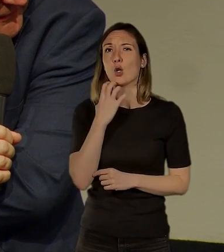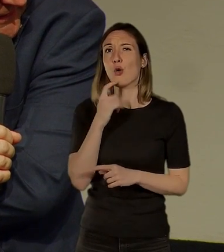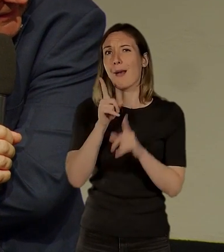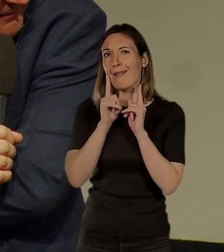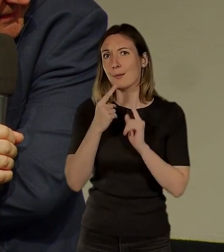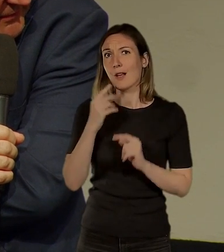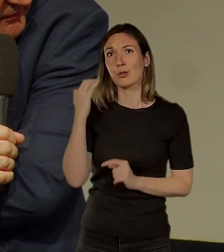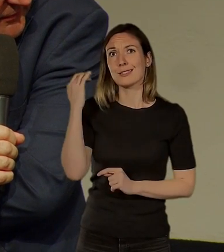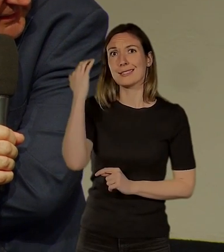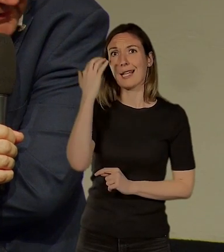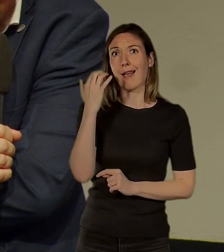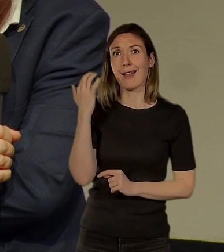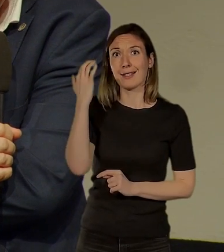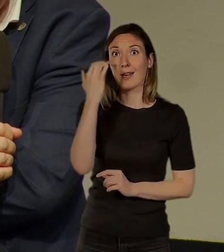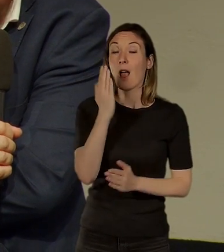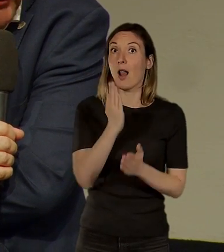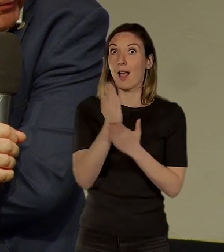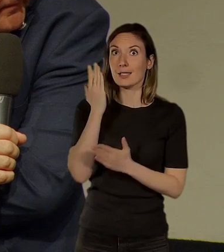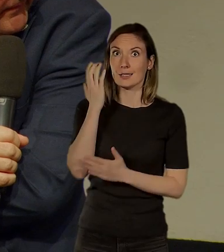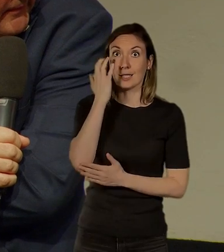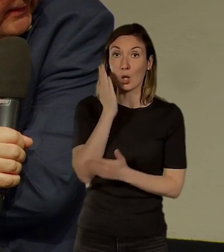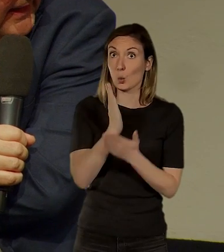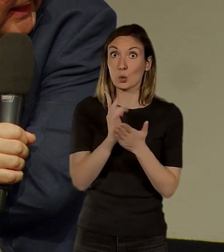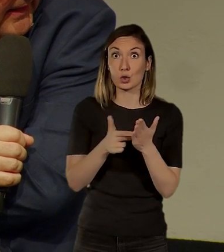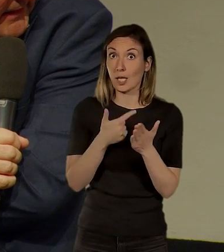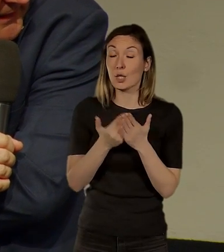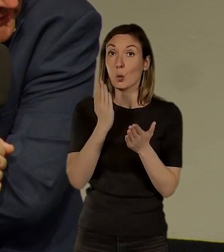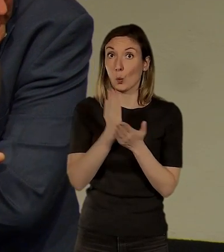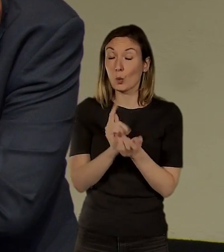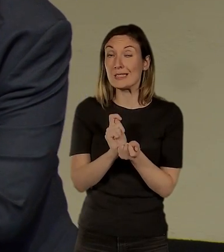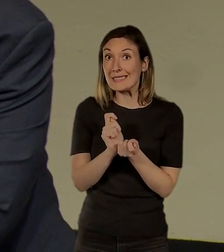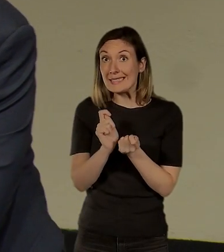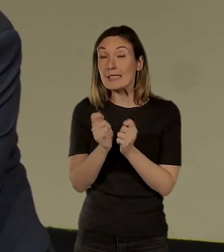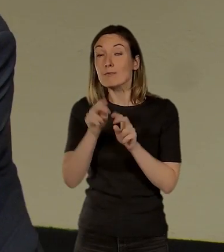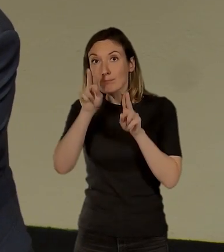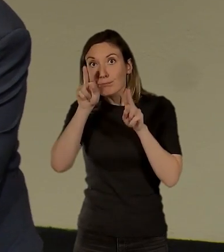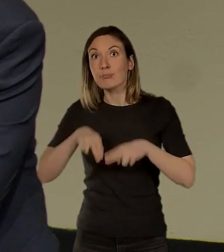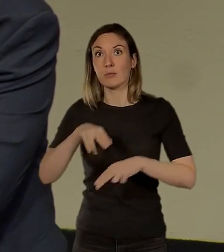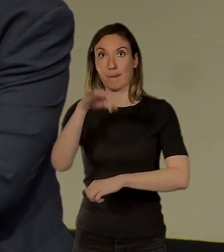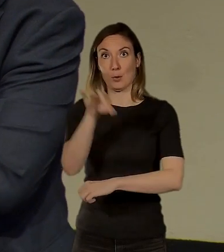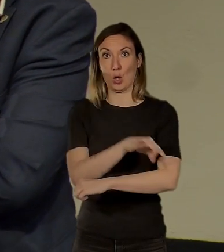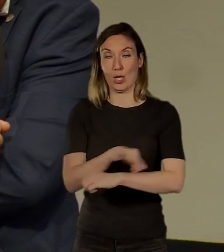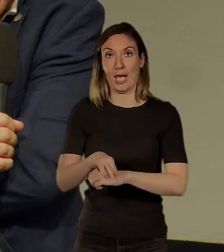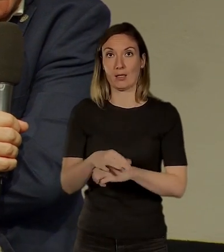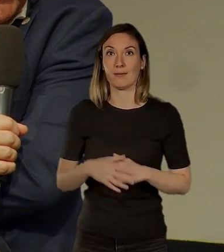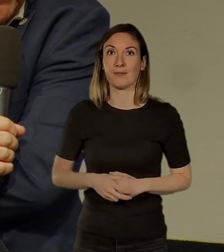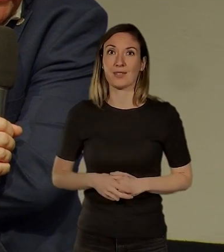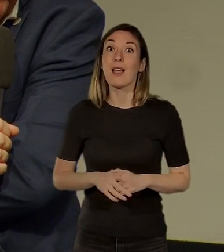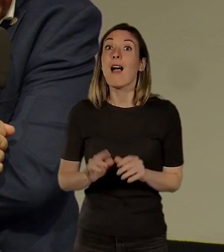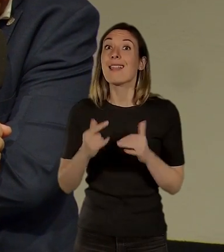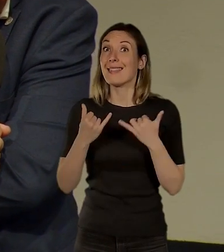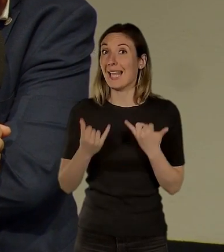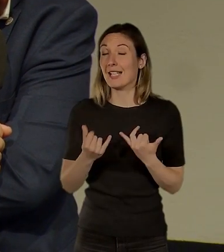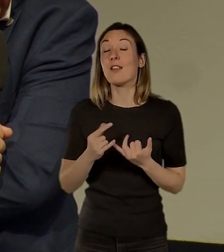se dostáváme jako do realistického projektu. Jo. A co je v tuhle chvíli neprosaditelné,